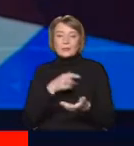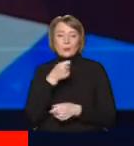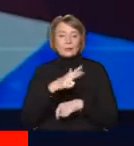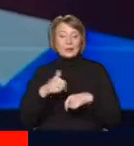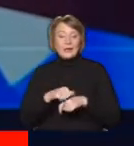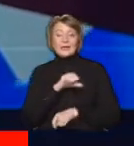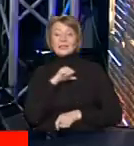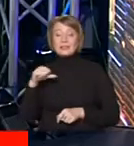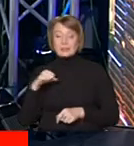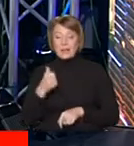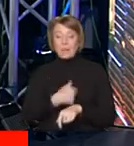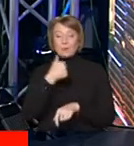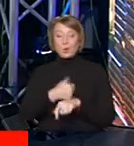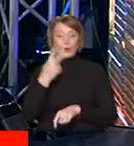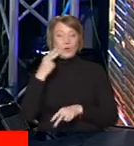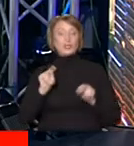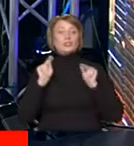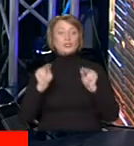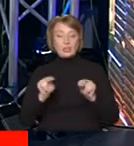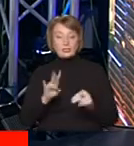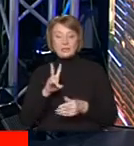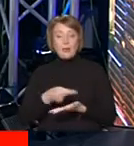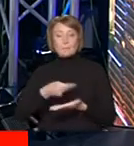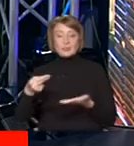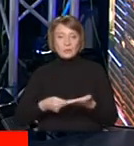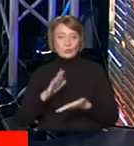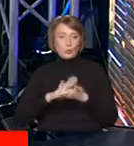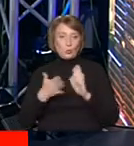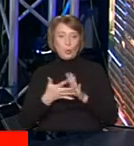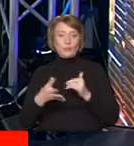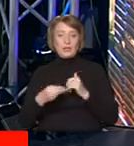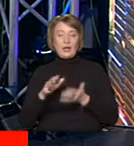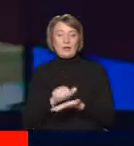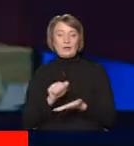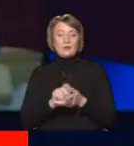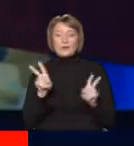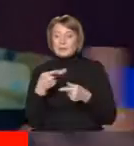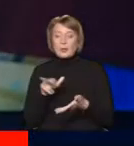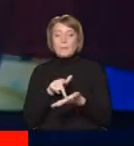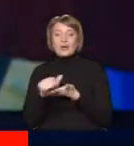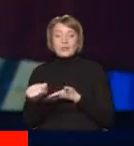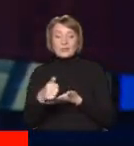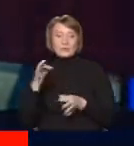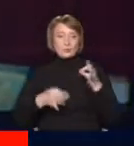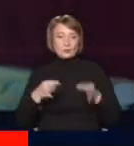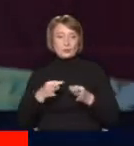голова сам чесний і не підписує незаконний договір оренди, так, то потім не потрібно йти в суд, щоб його скасовувати. Так? Або, наприклад,